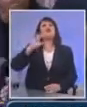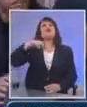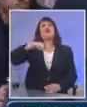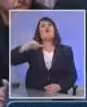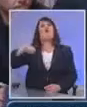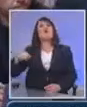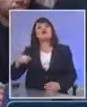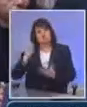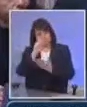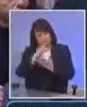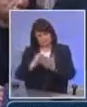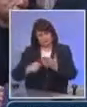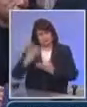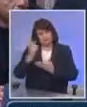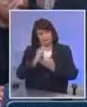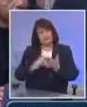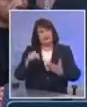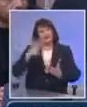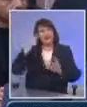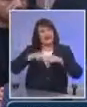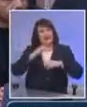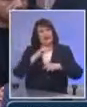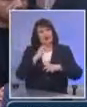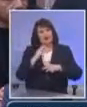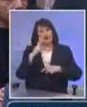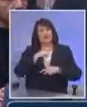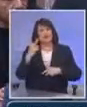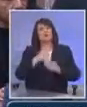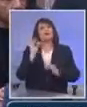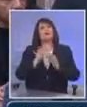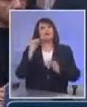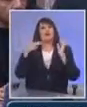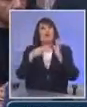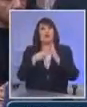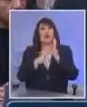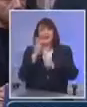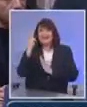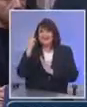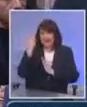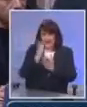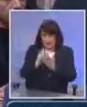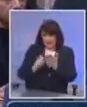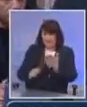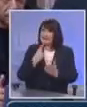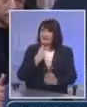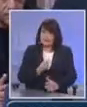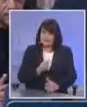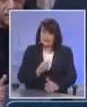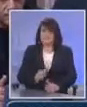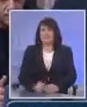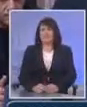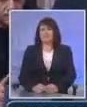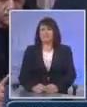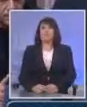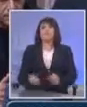οποίος αρθρογράφησε πάλι όταν ετέθη το θέμα αυτό στις 22 Σεπτεμβρίου του 2013 και είχε γράψει, αξίζει